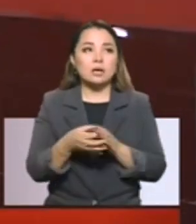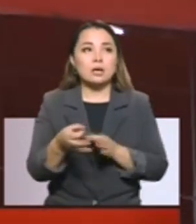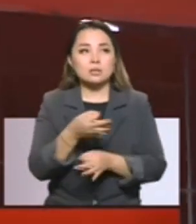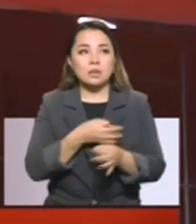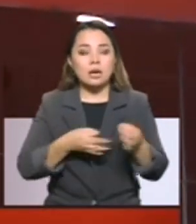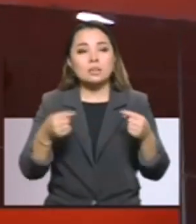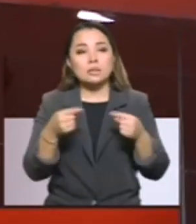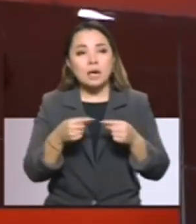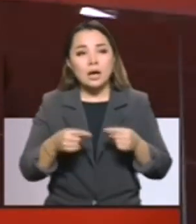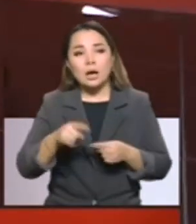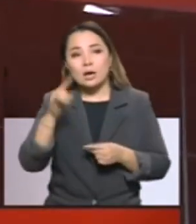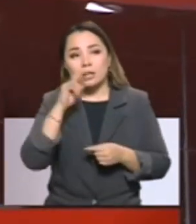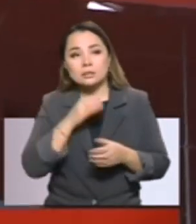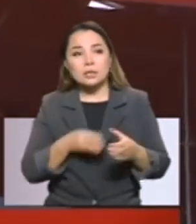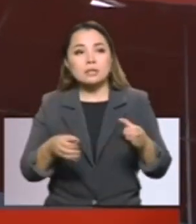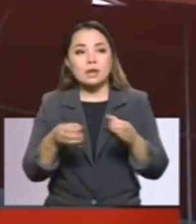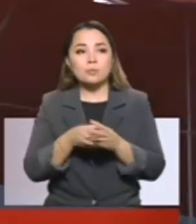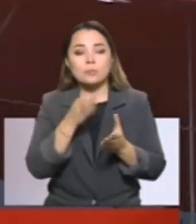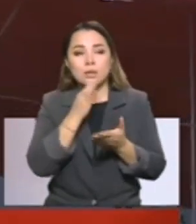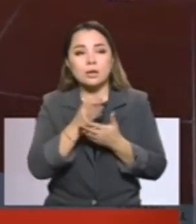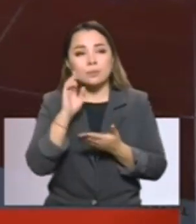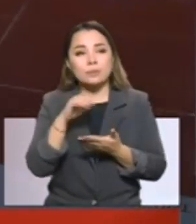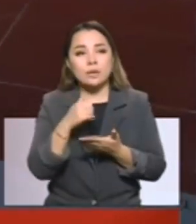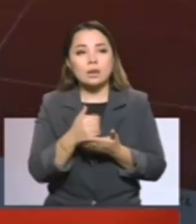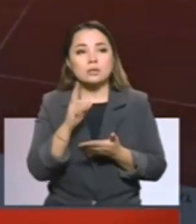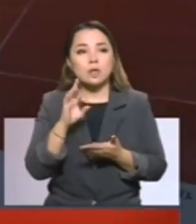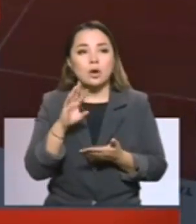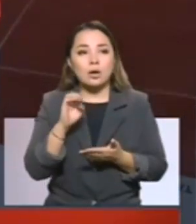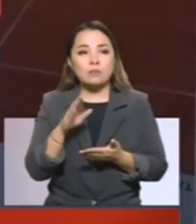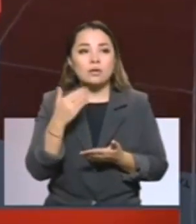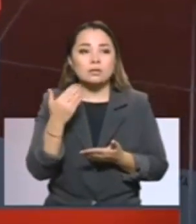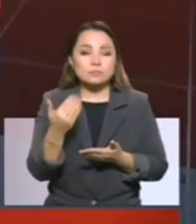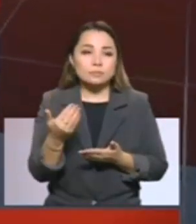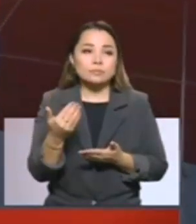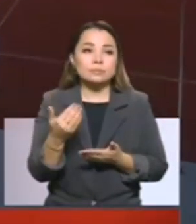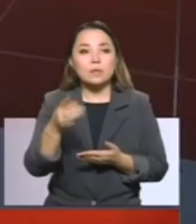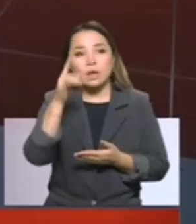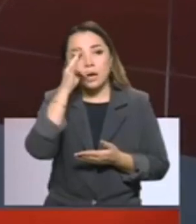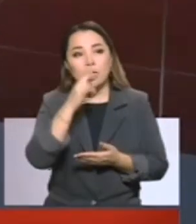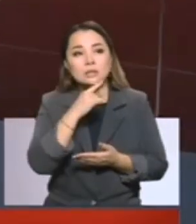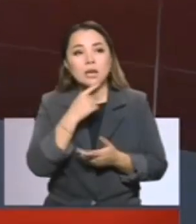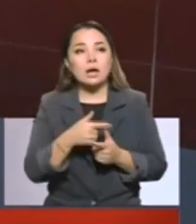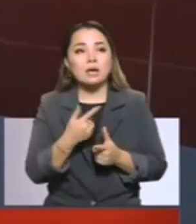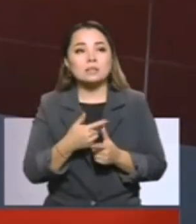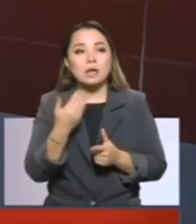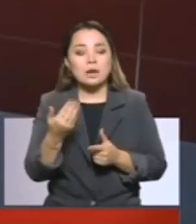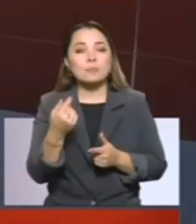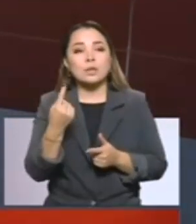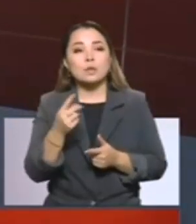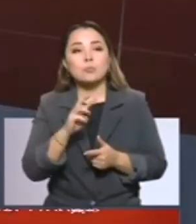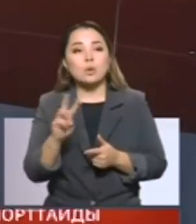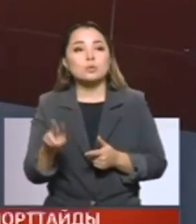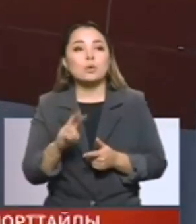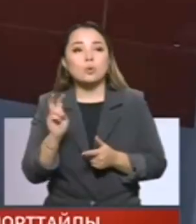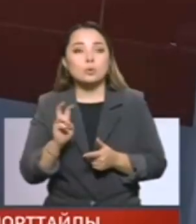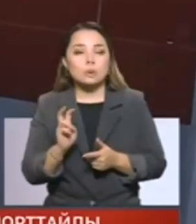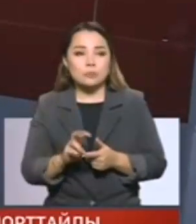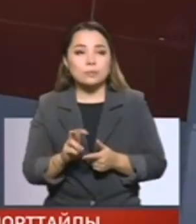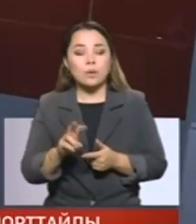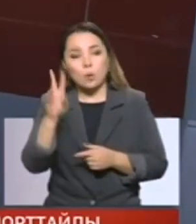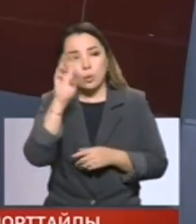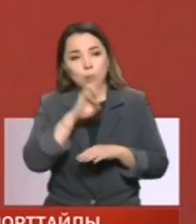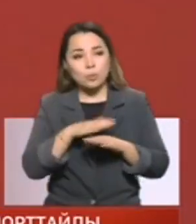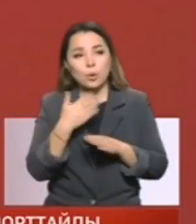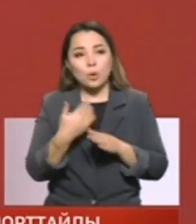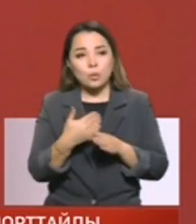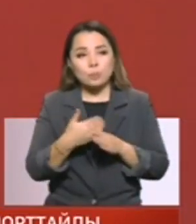нақты Қазақстан тарапына келетін болсақ, мемлекет басшысы Қасым-Жомарт Кемелұлы Тоқаев Қазақстанның атынан 1 миллион доллар